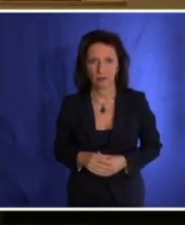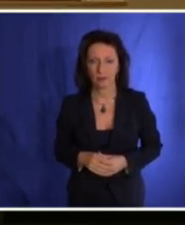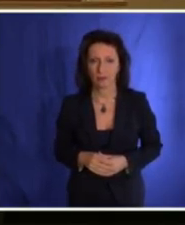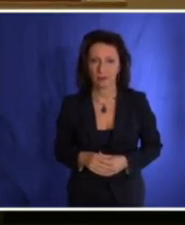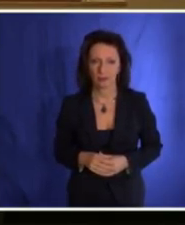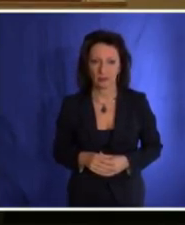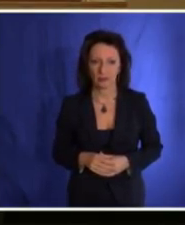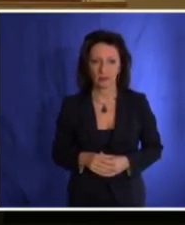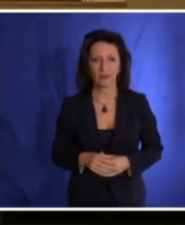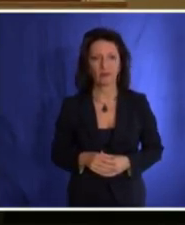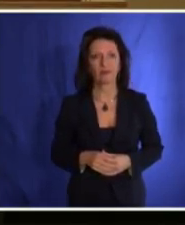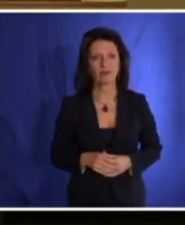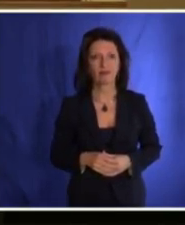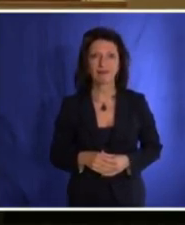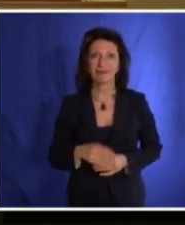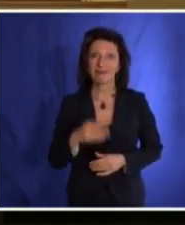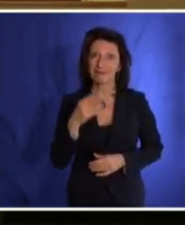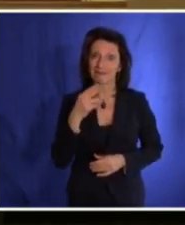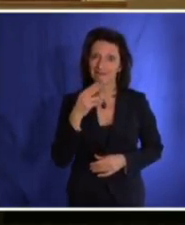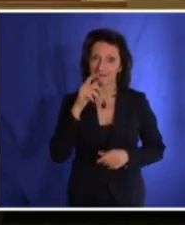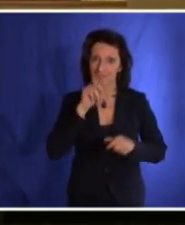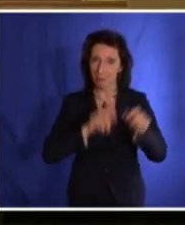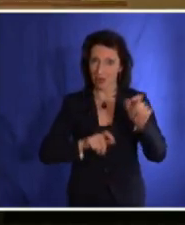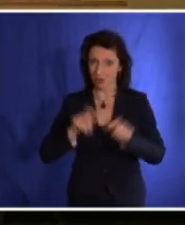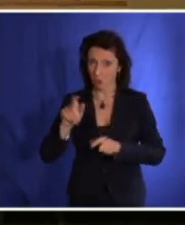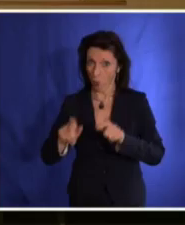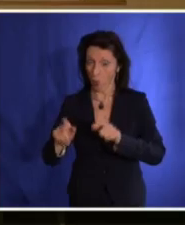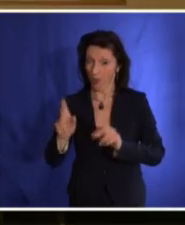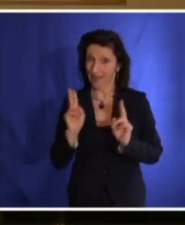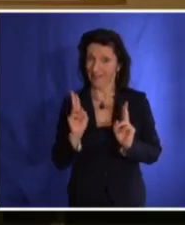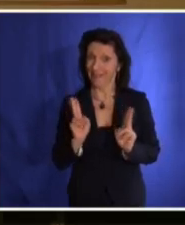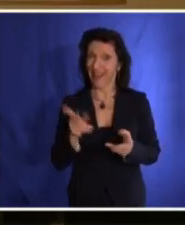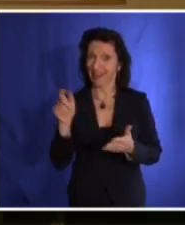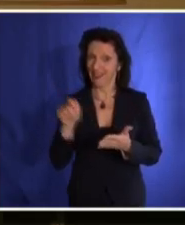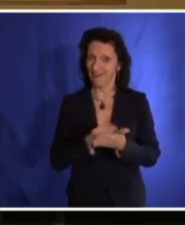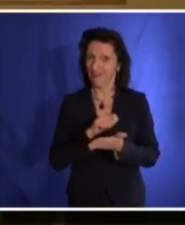Folgende Personen stehen nun zur Wahl: